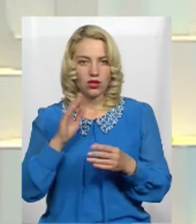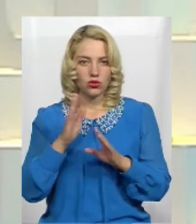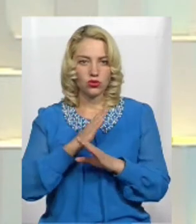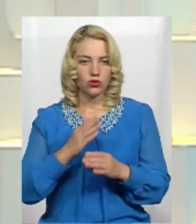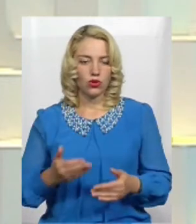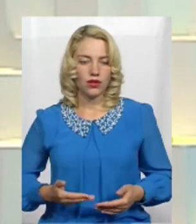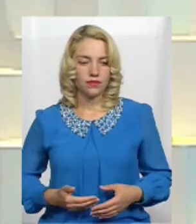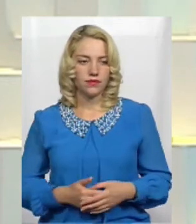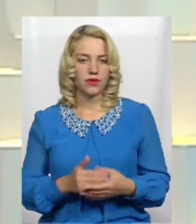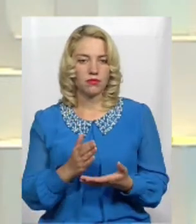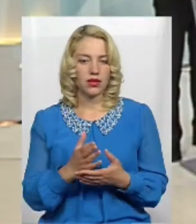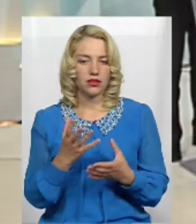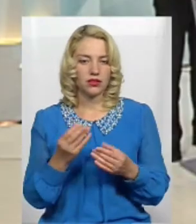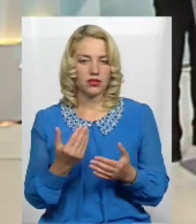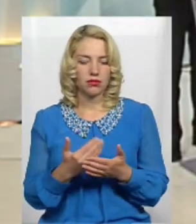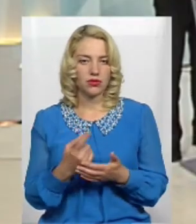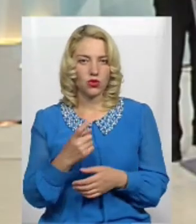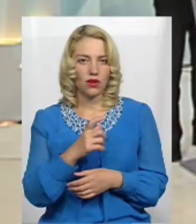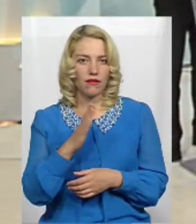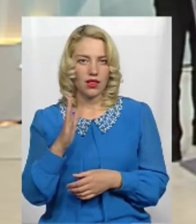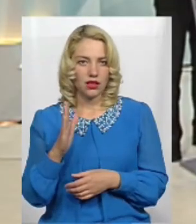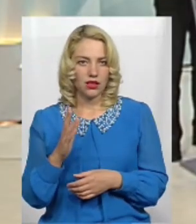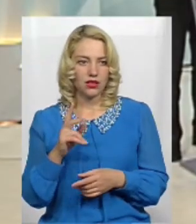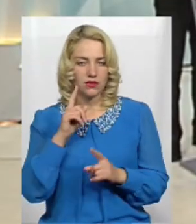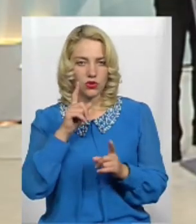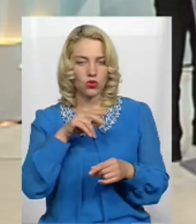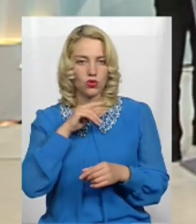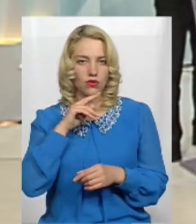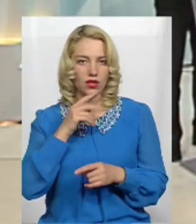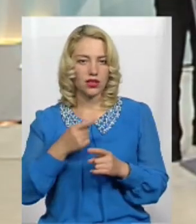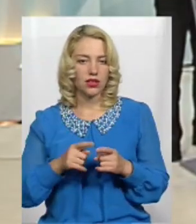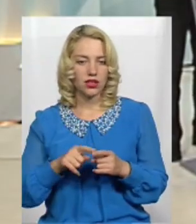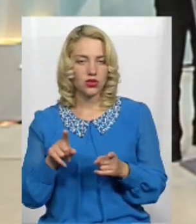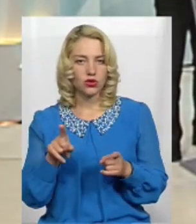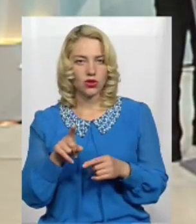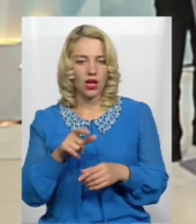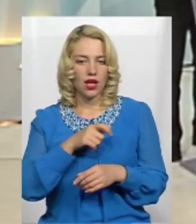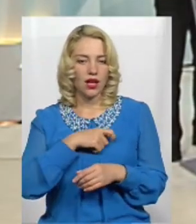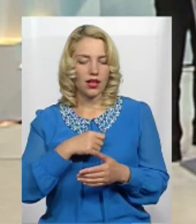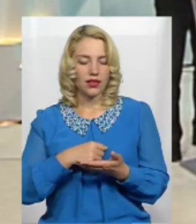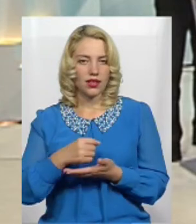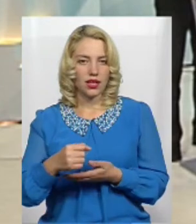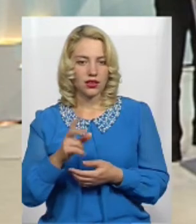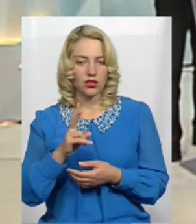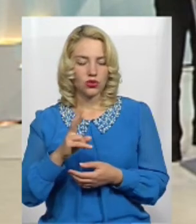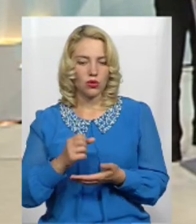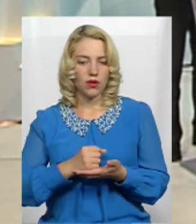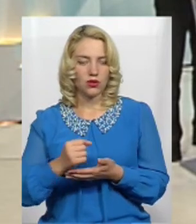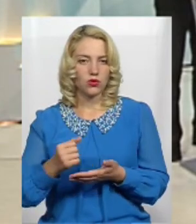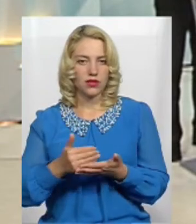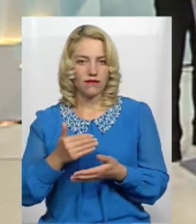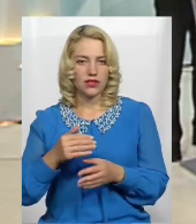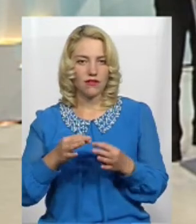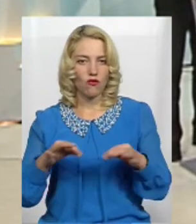на чужині. Маєте ще близько хвилини. Звернула увагу на те, що кандидати, які балотуються від